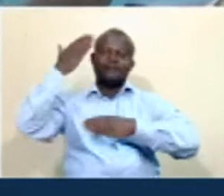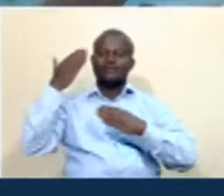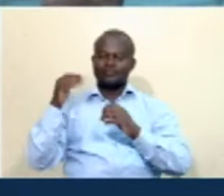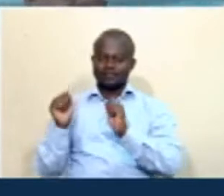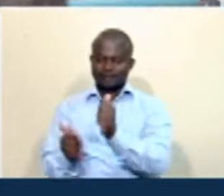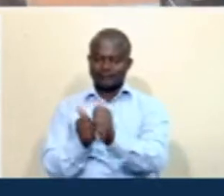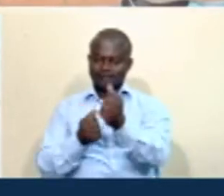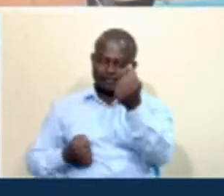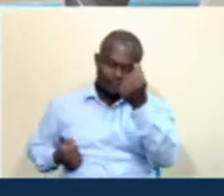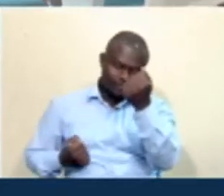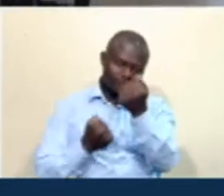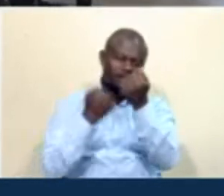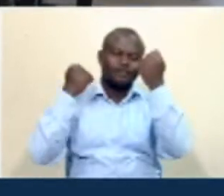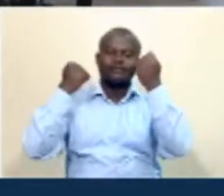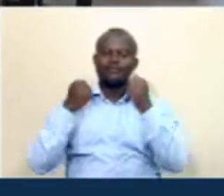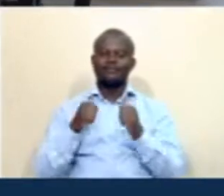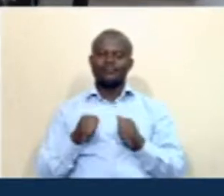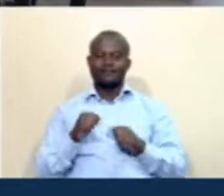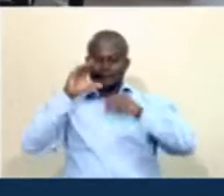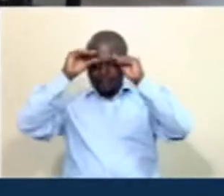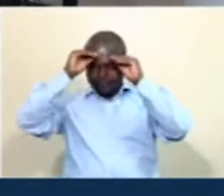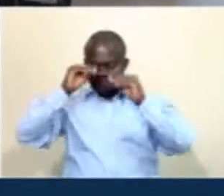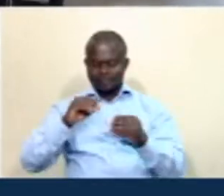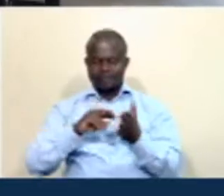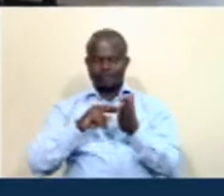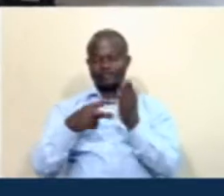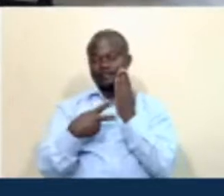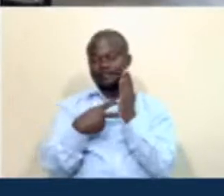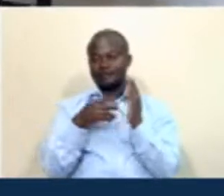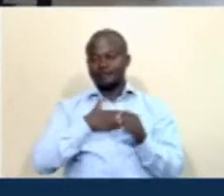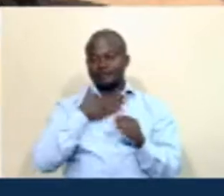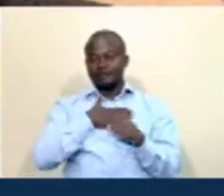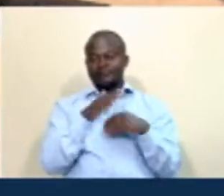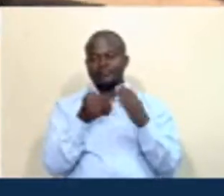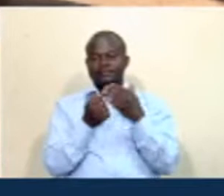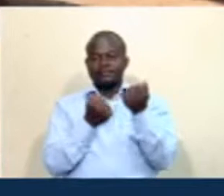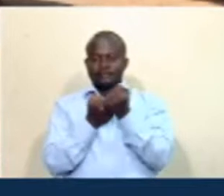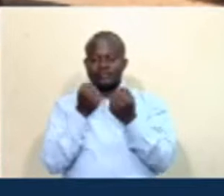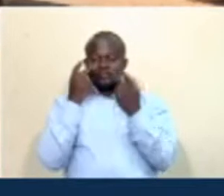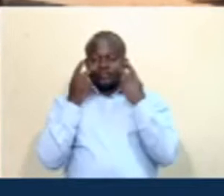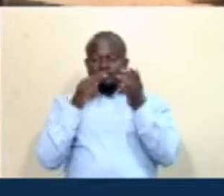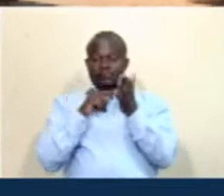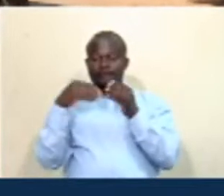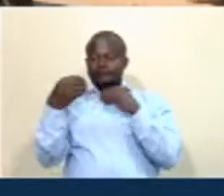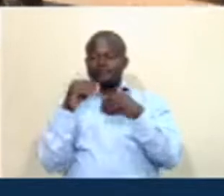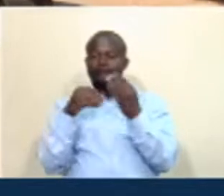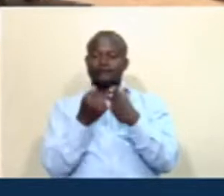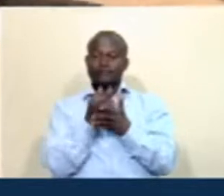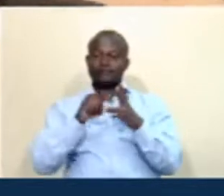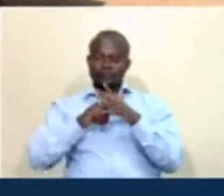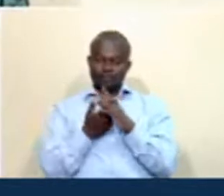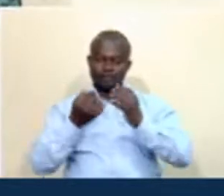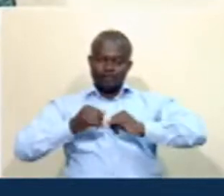inyuma iragushagaye. Abize imyuga barishimye, gusa icyo basaba akaba ari uko bajya banashyigikirwa mu kubona ibikoresho bituma batangira gushyira mu ngiro